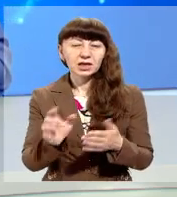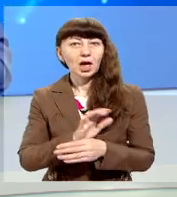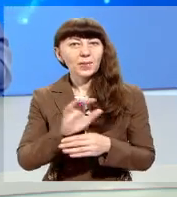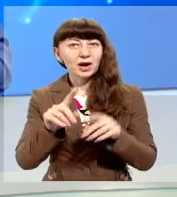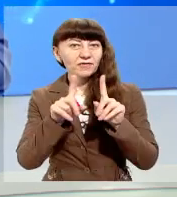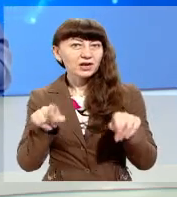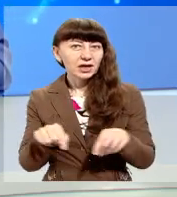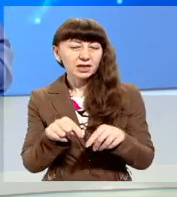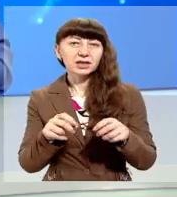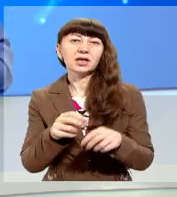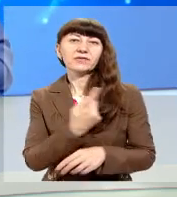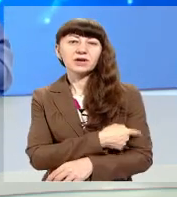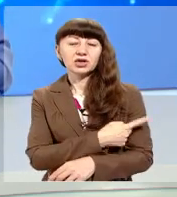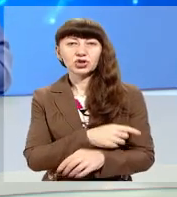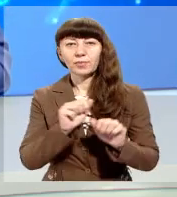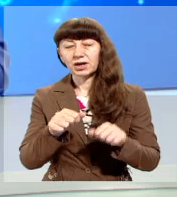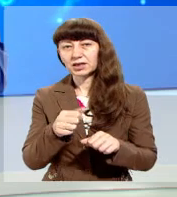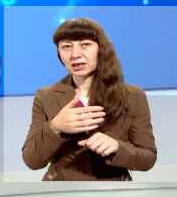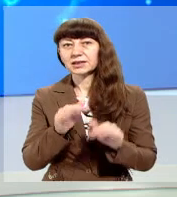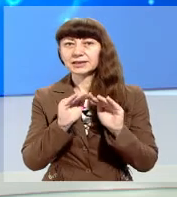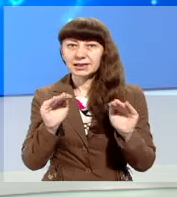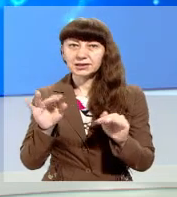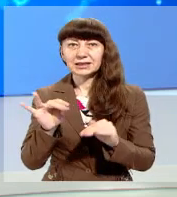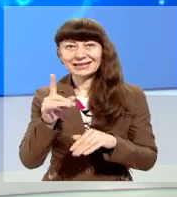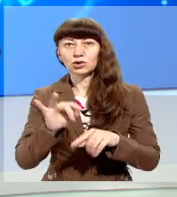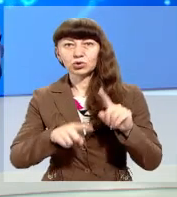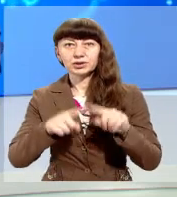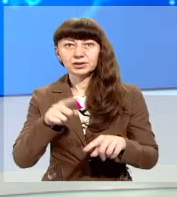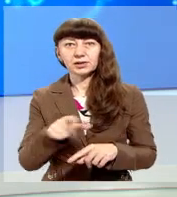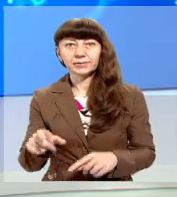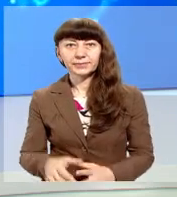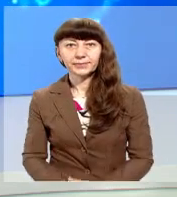узким специалистам могли как несовершеннолетние, так и их родители.